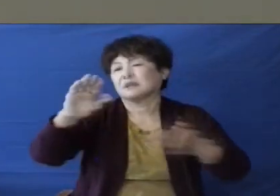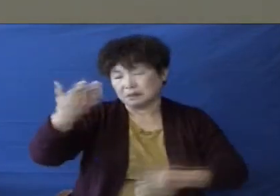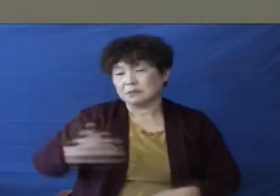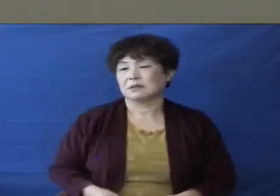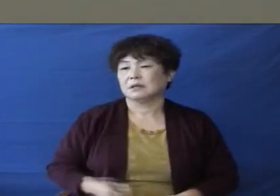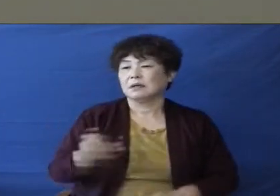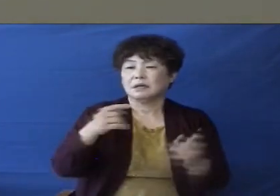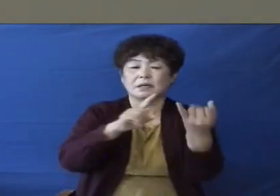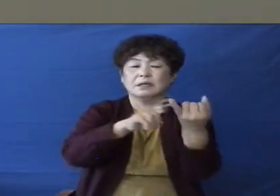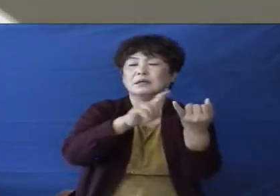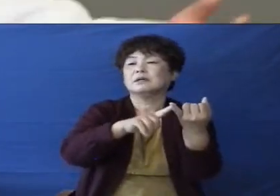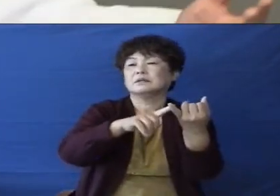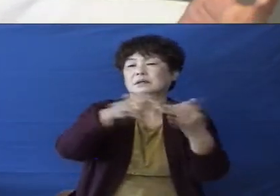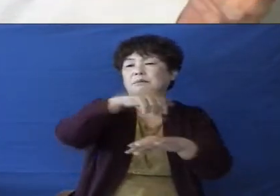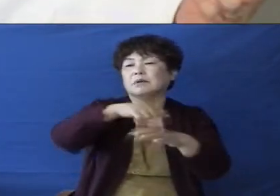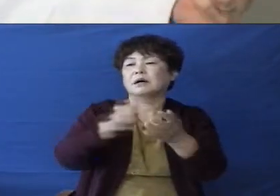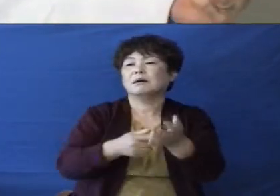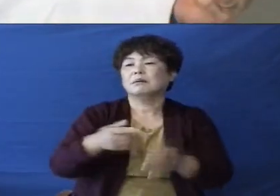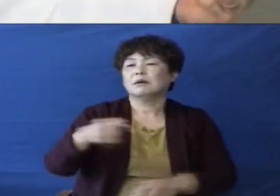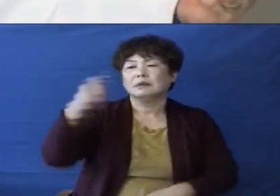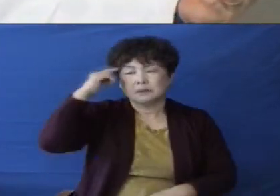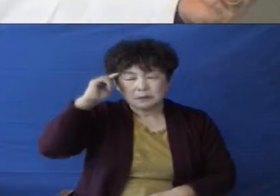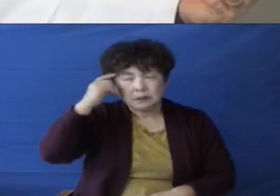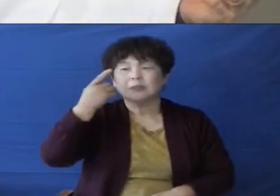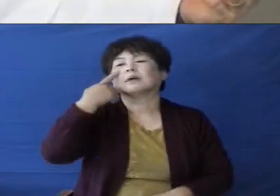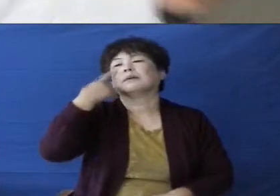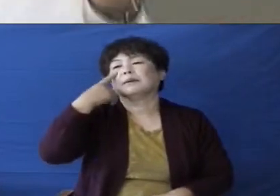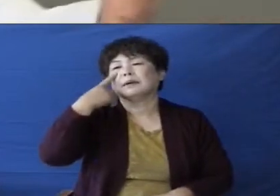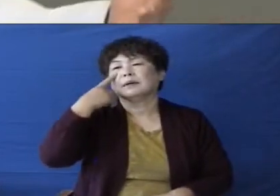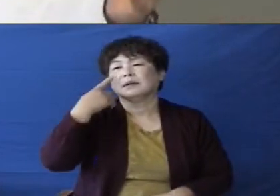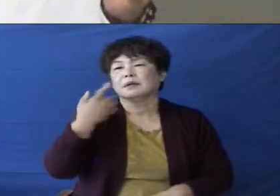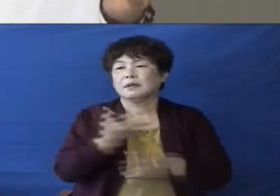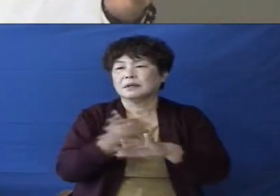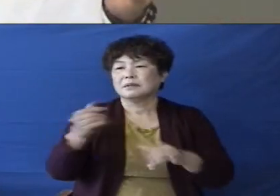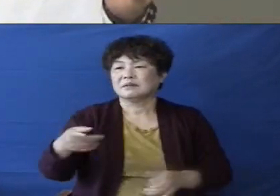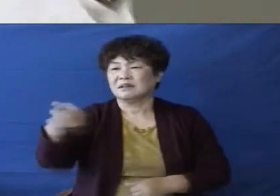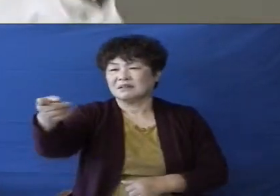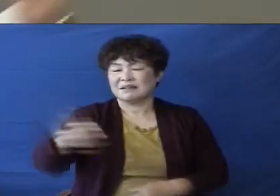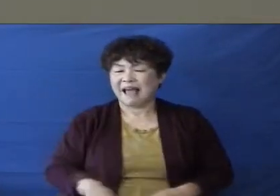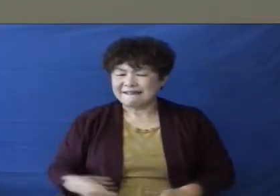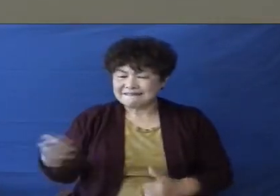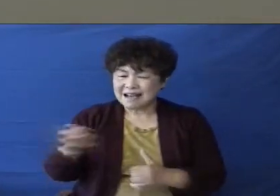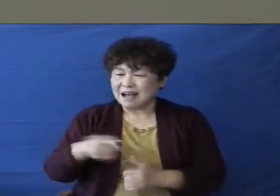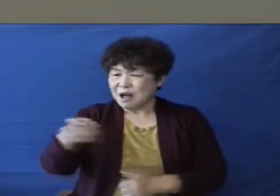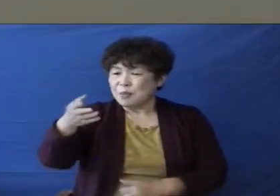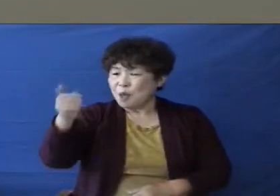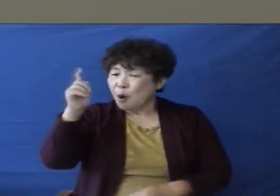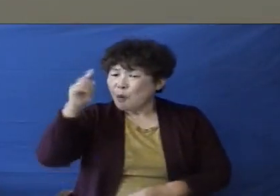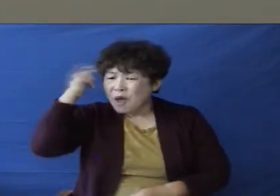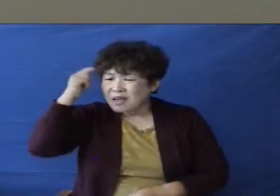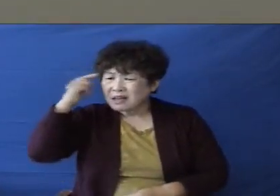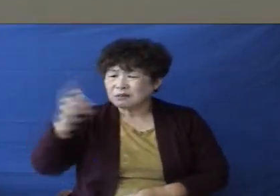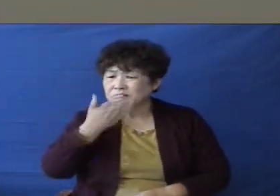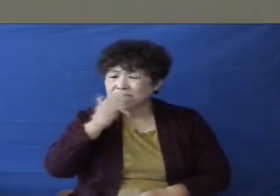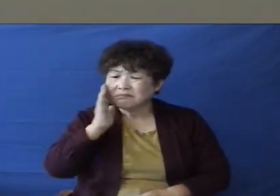없겠습니까 그럼 그 따가운 시선들을 닿아 감당할 때에 그의 마음은 어떻겠습니까